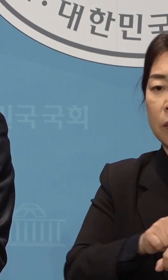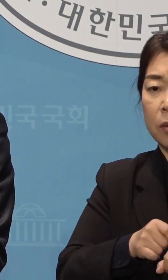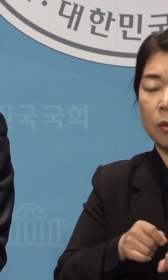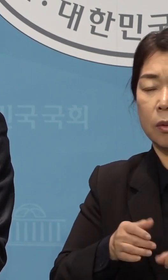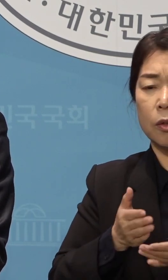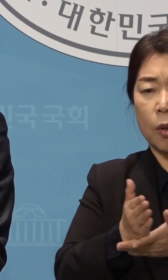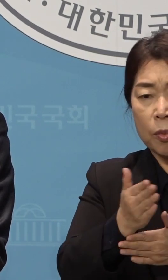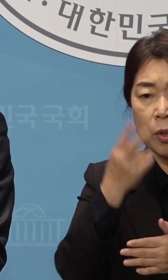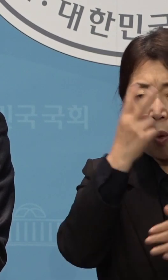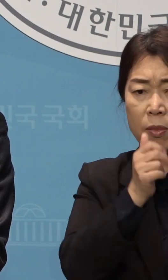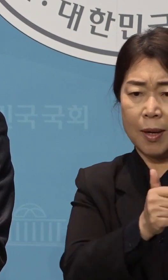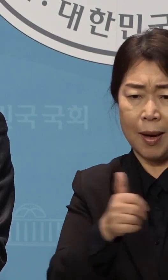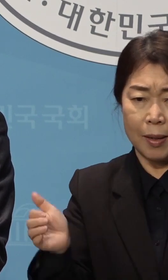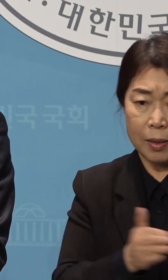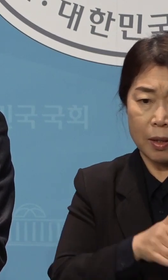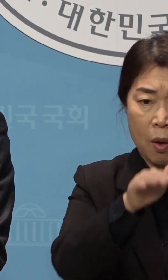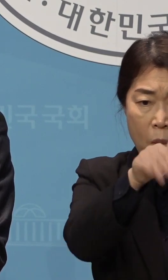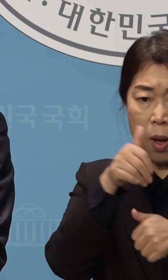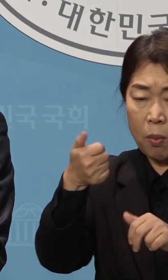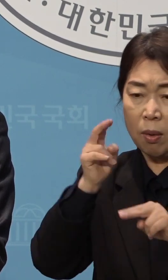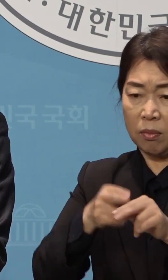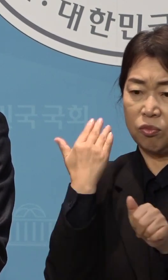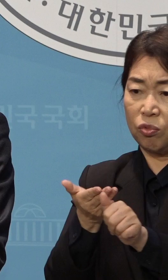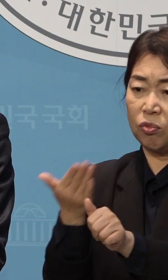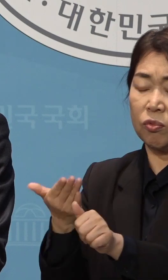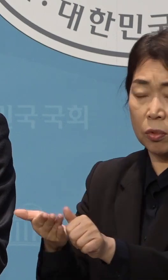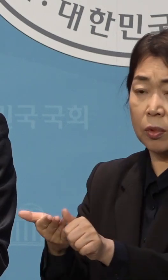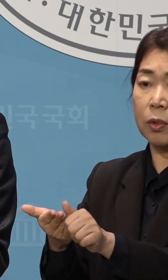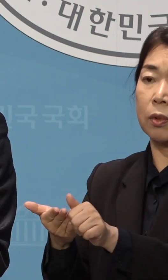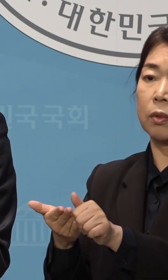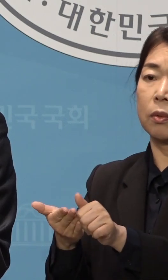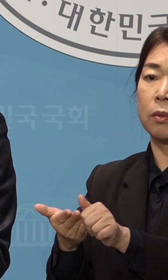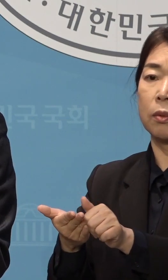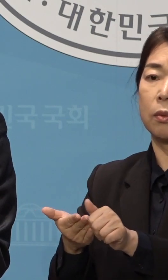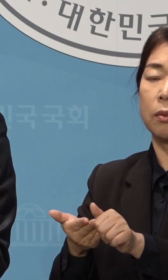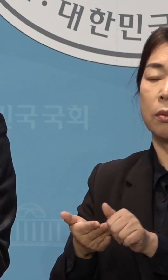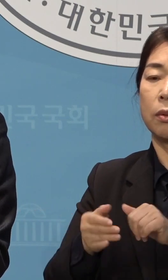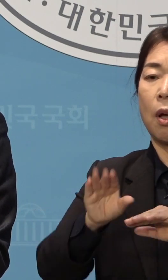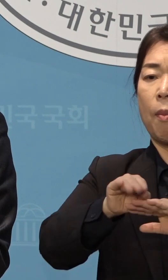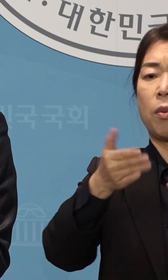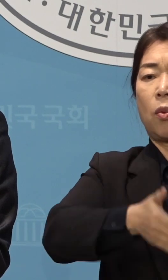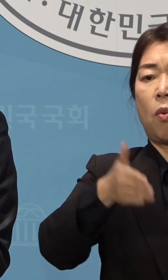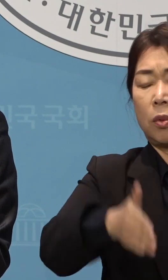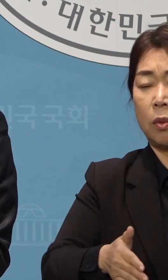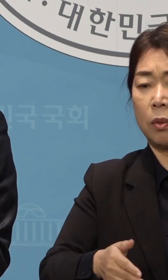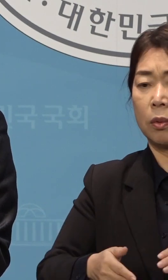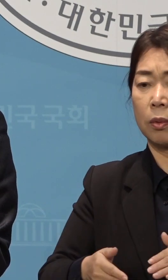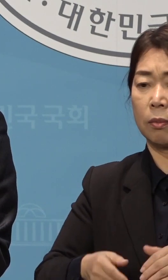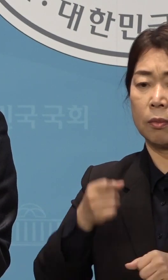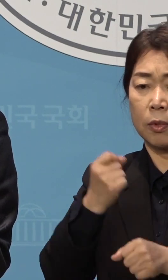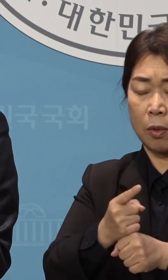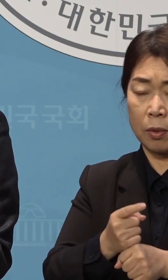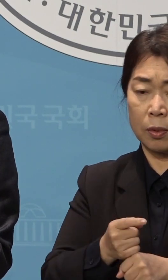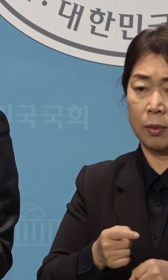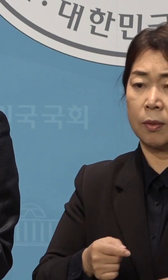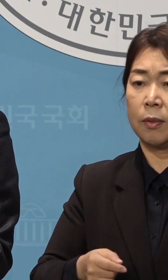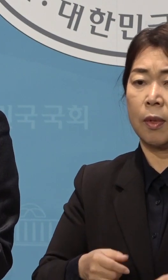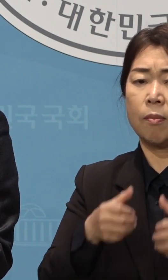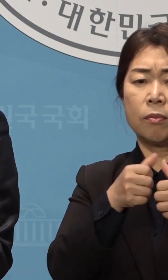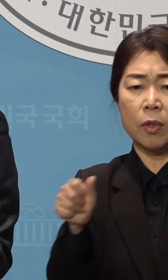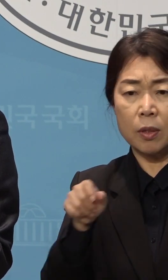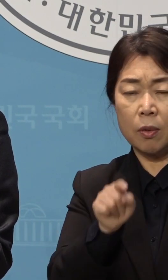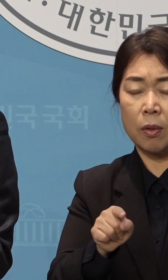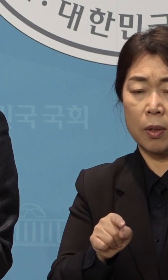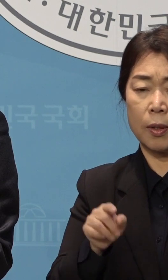것입니까 국민은 윤성열 정권의 탐욕에 방송의 공정성과 공공성이 무너지는 것을 결코